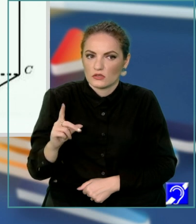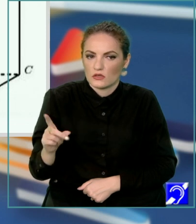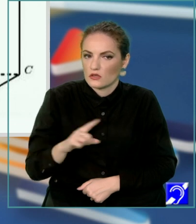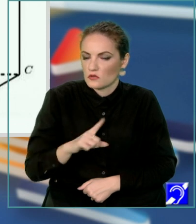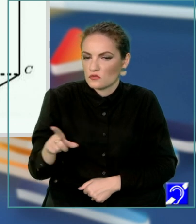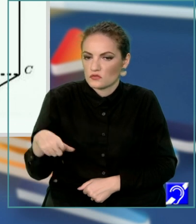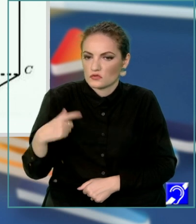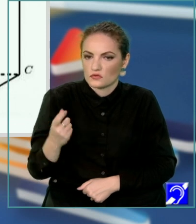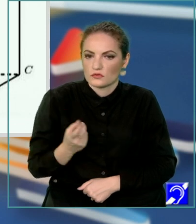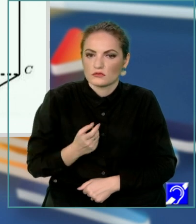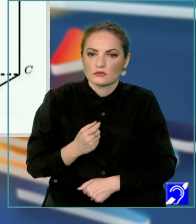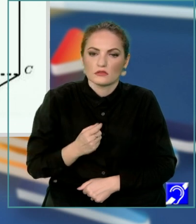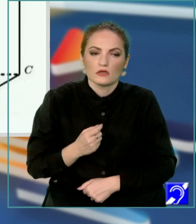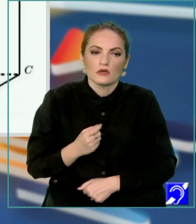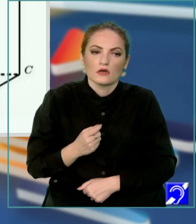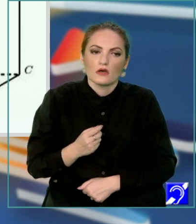Așadar